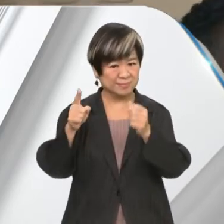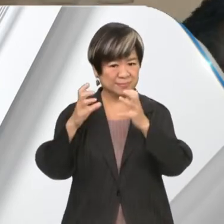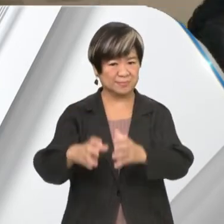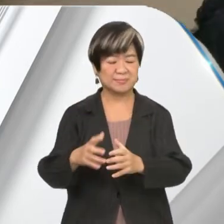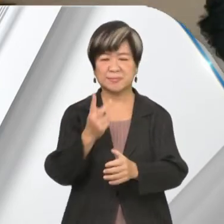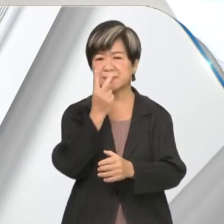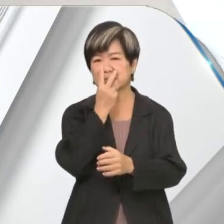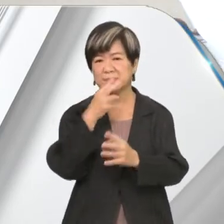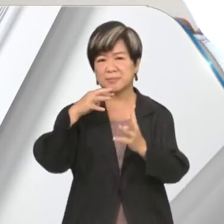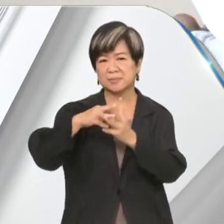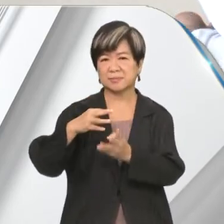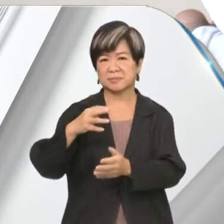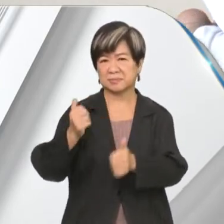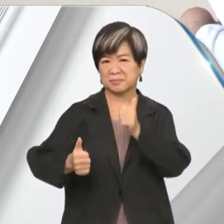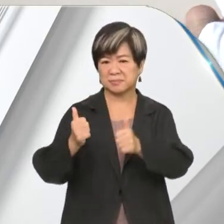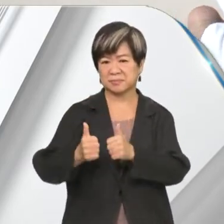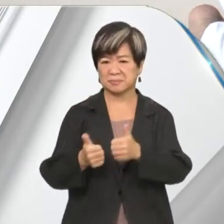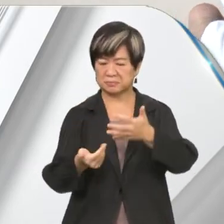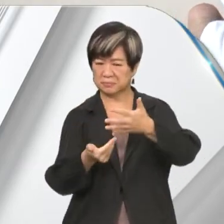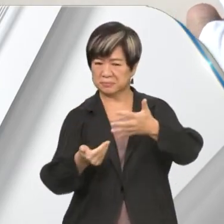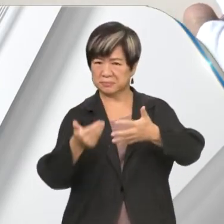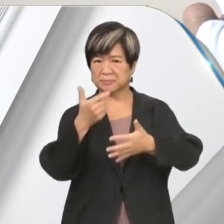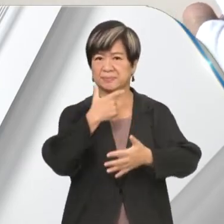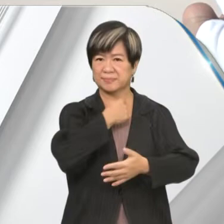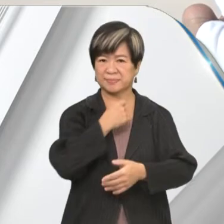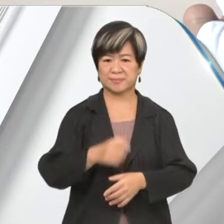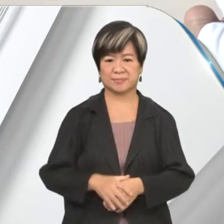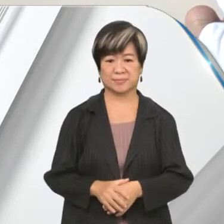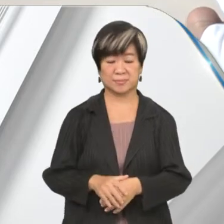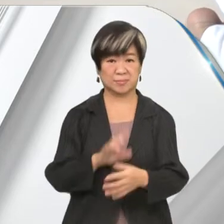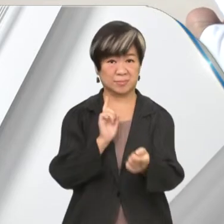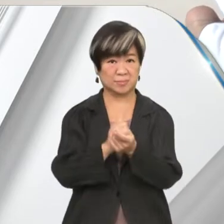杯，来挑战下个国际的赛事，对